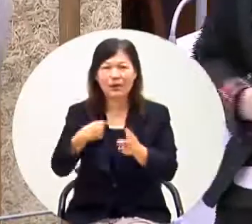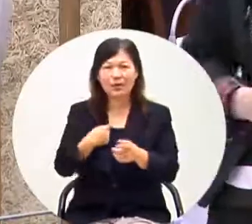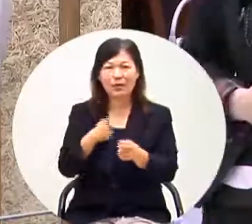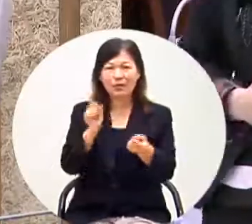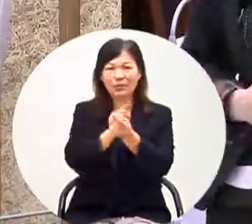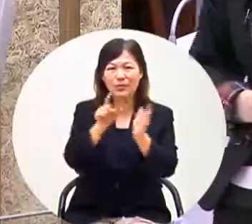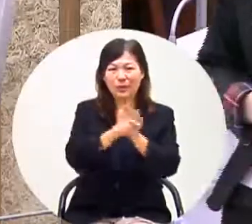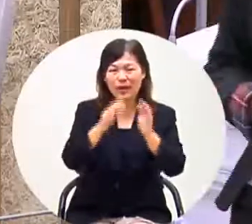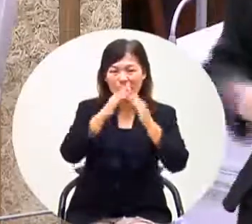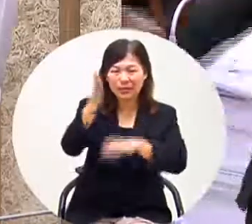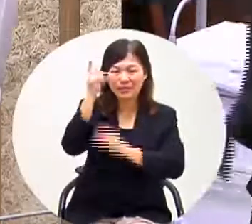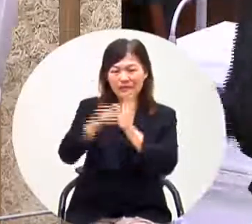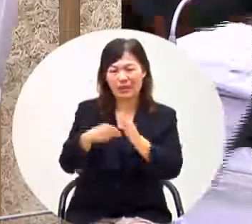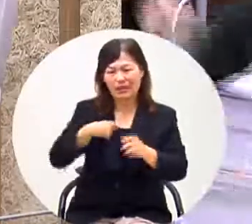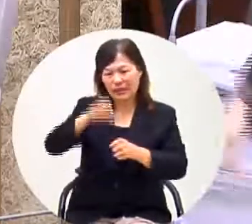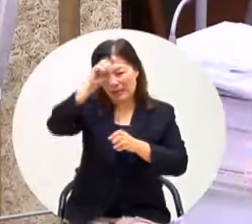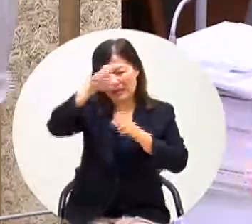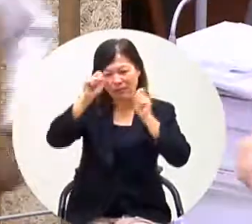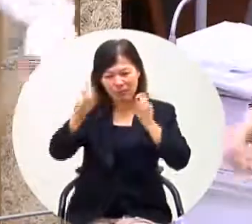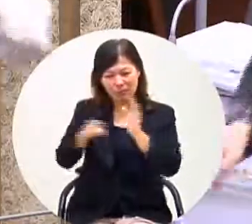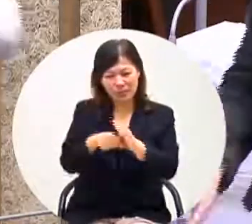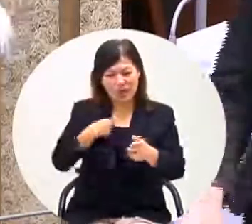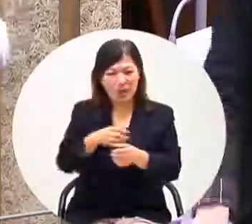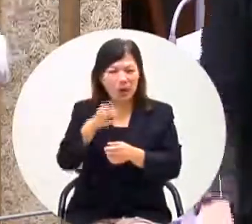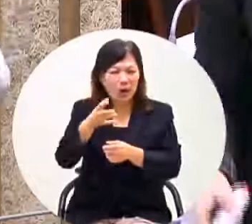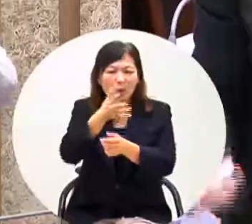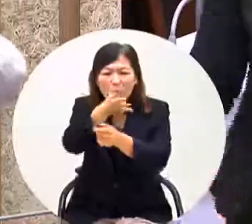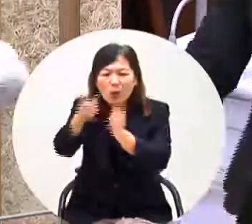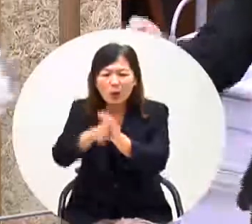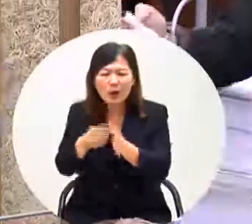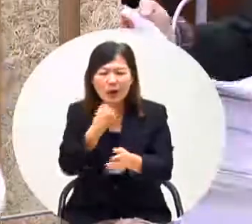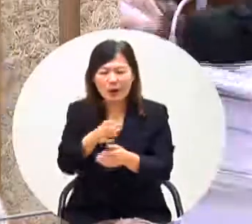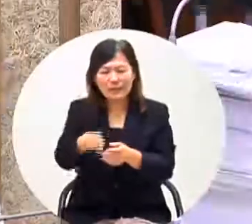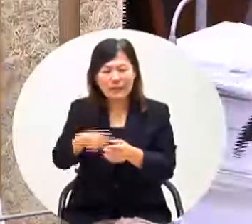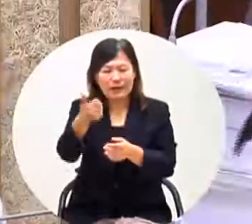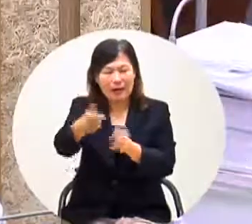无法度探听这种好康的。你先请坐，来。